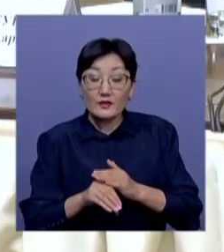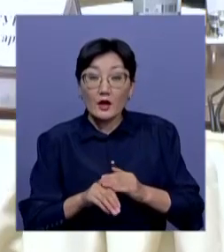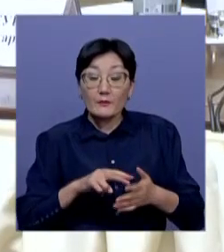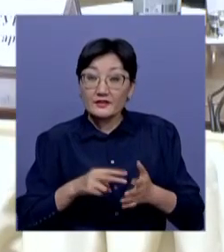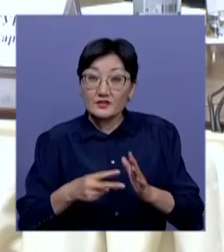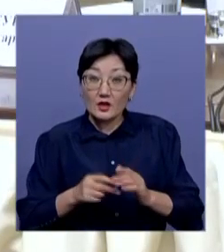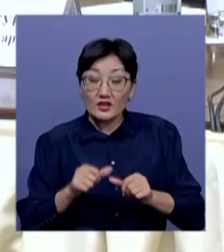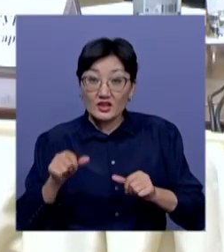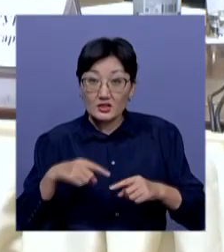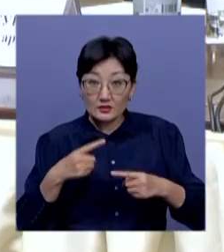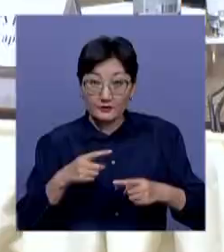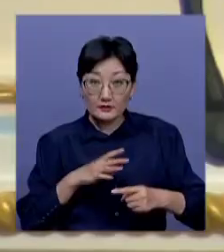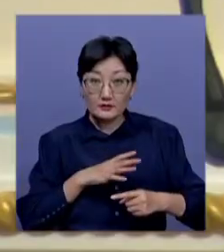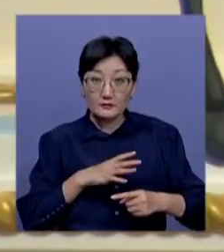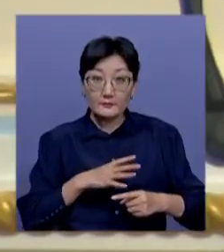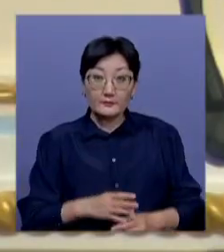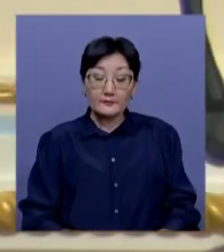көздейтінін ерекше атап өтті.